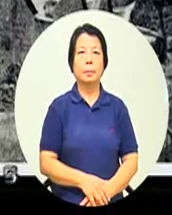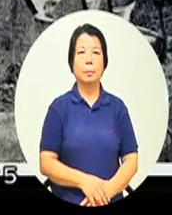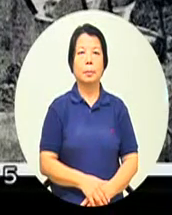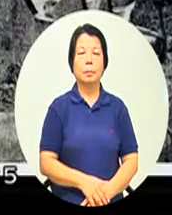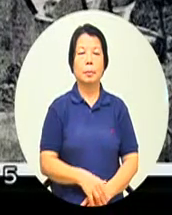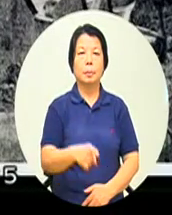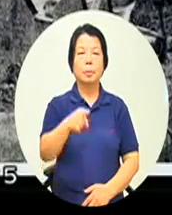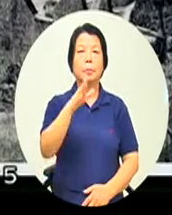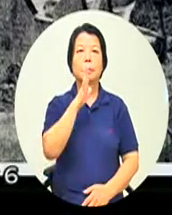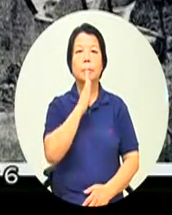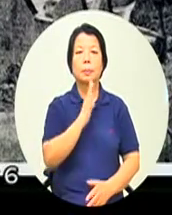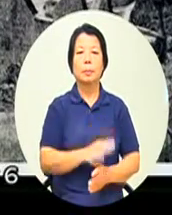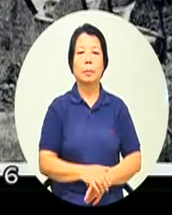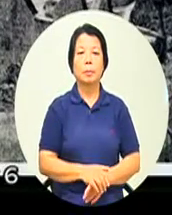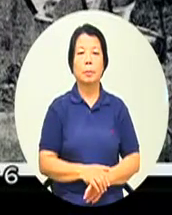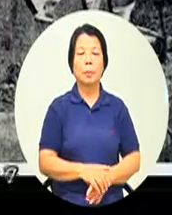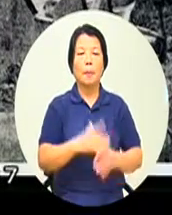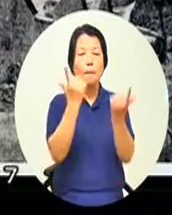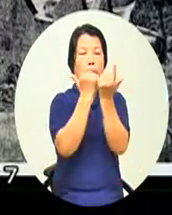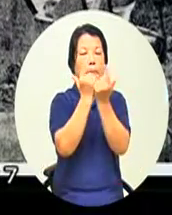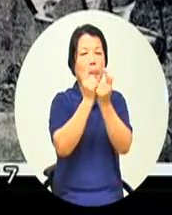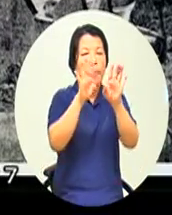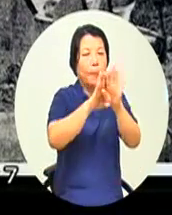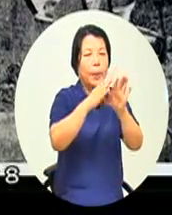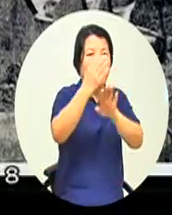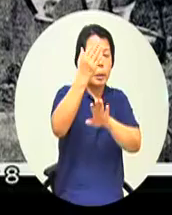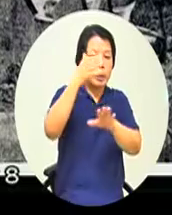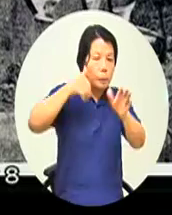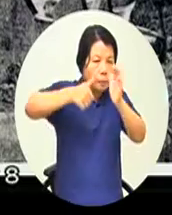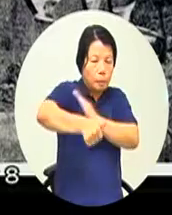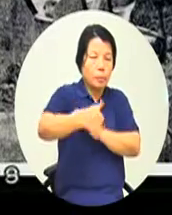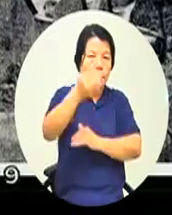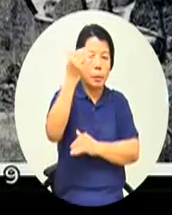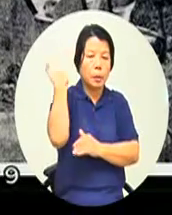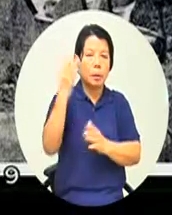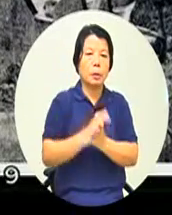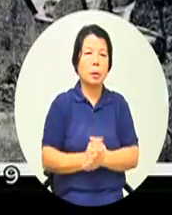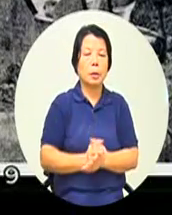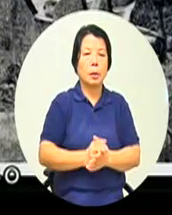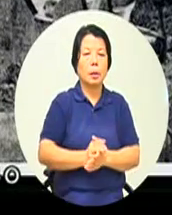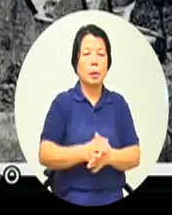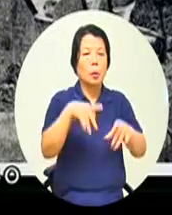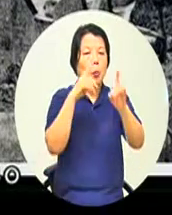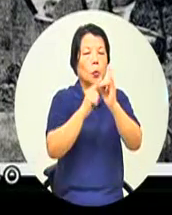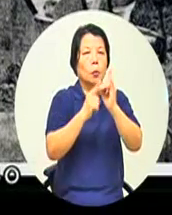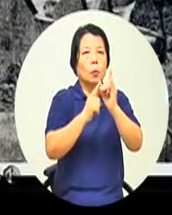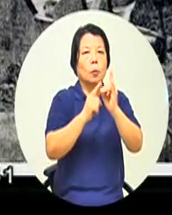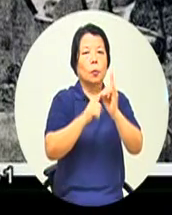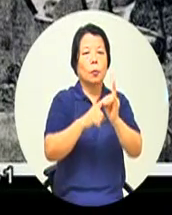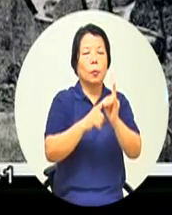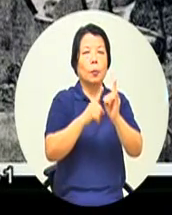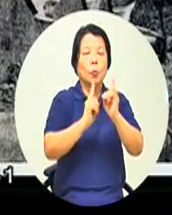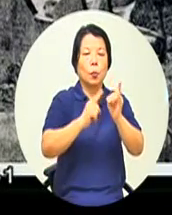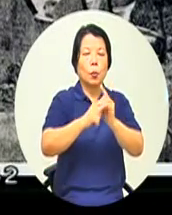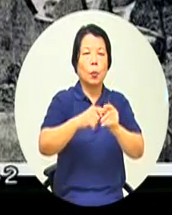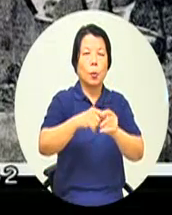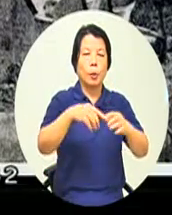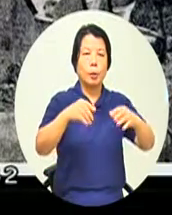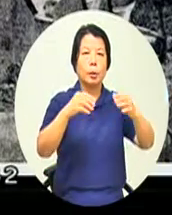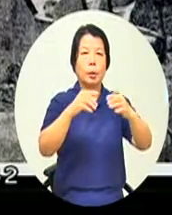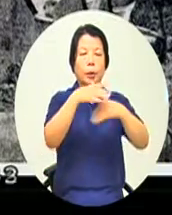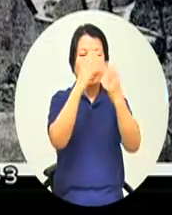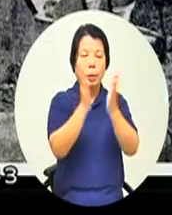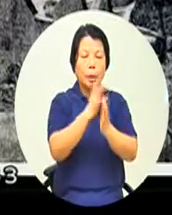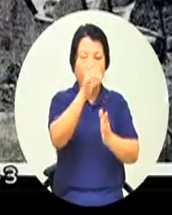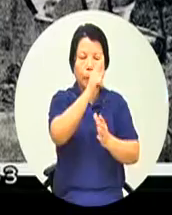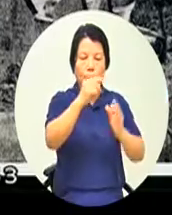这个是从北门进去的以前的那个观音亭跟老丁骂哈。你看哈，这